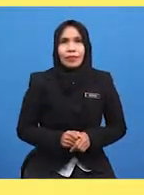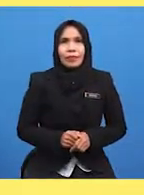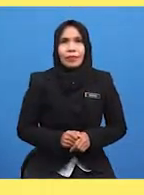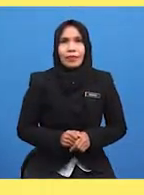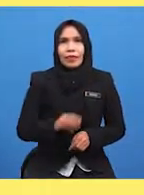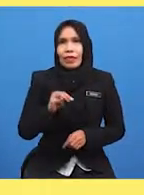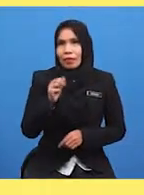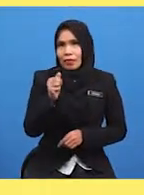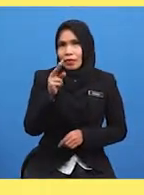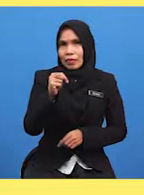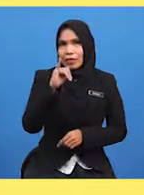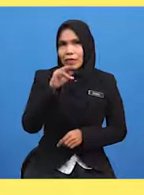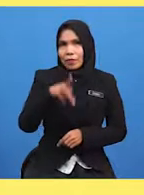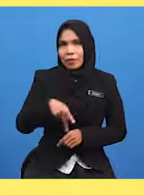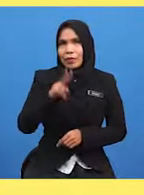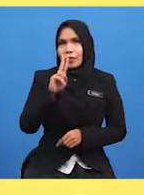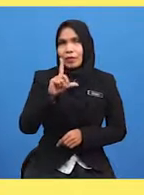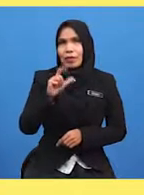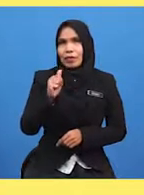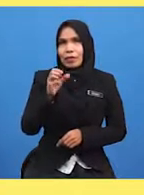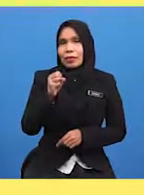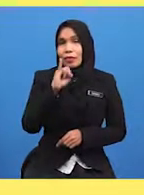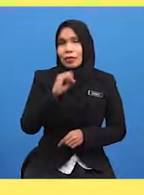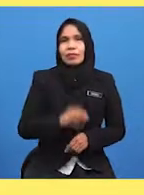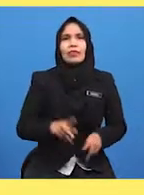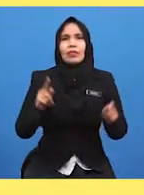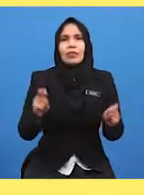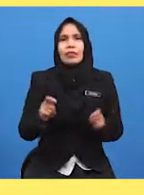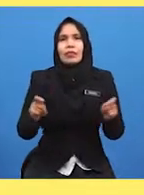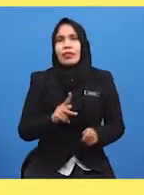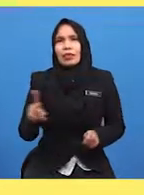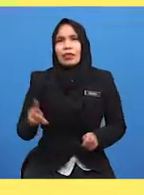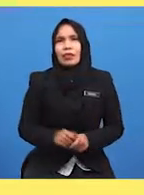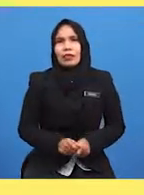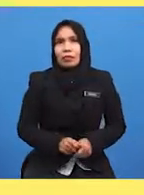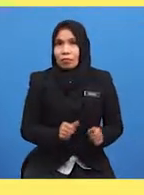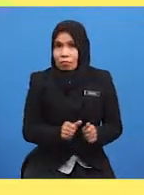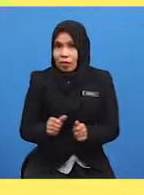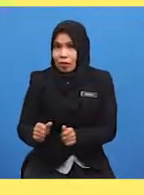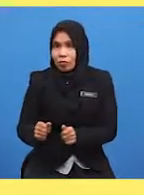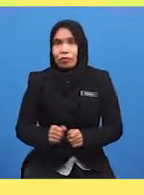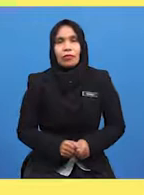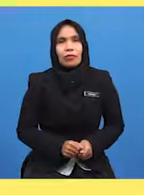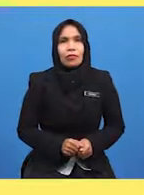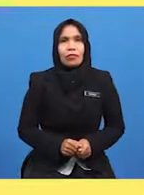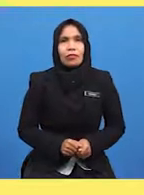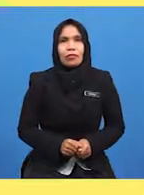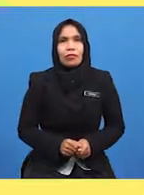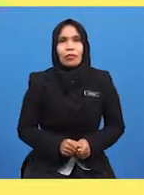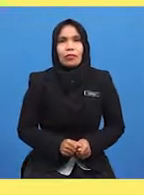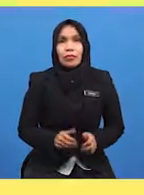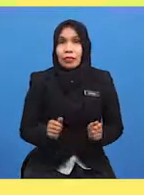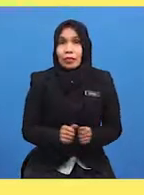manipulasi Made plastik ialah tindakan mengatur sesuatu dengan cara bijaksana mengambil